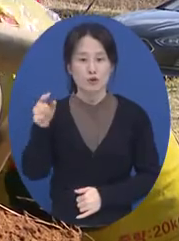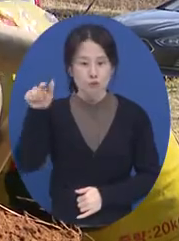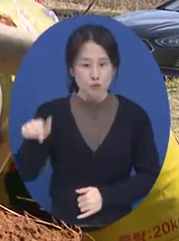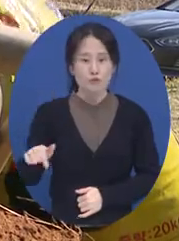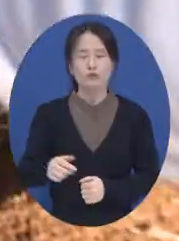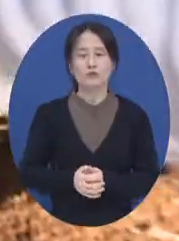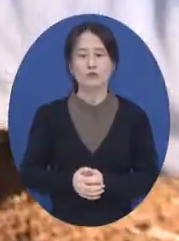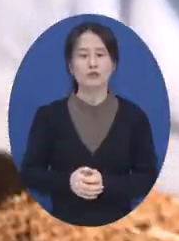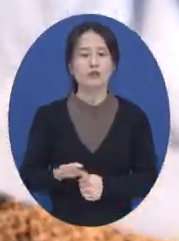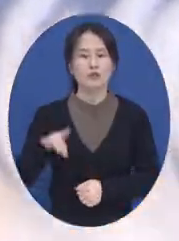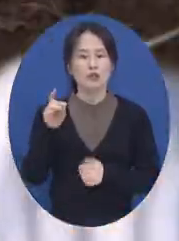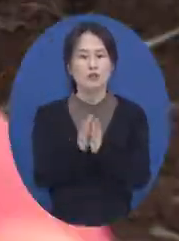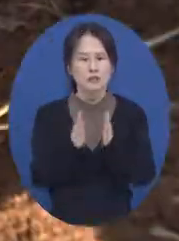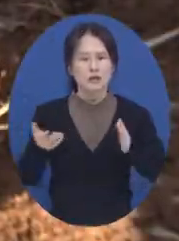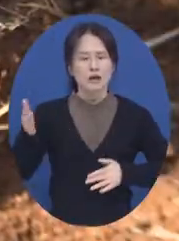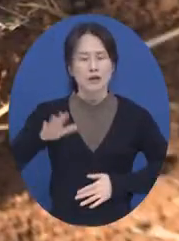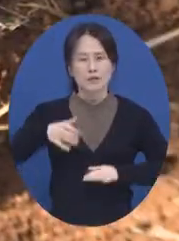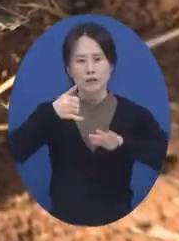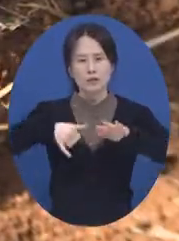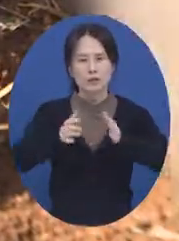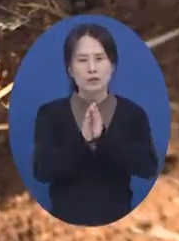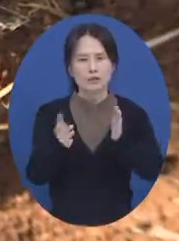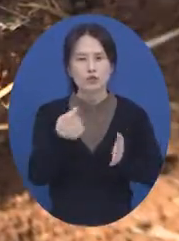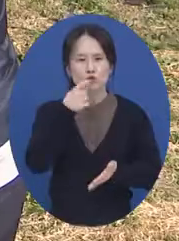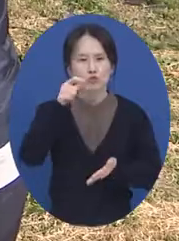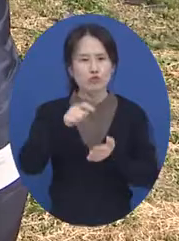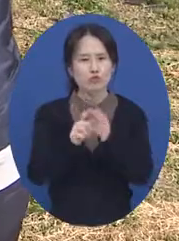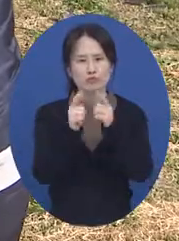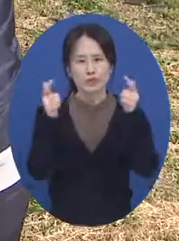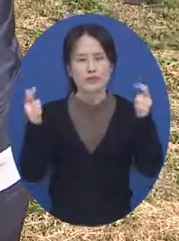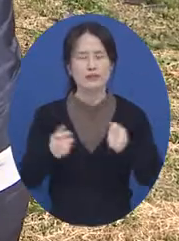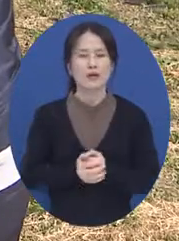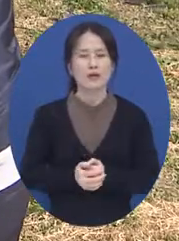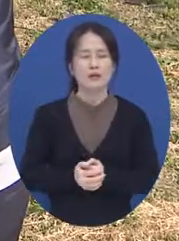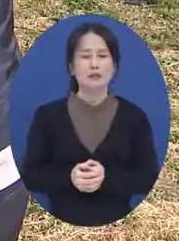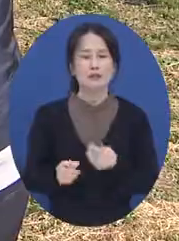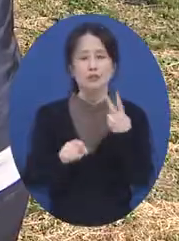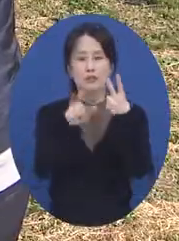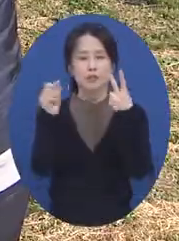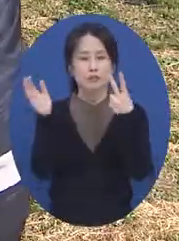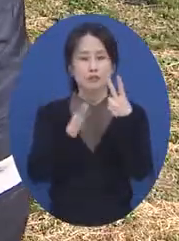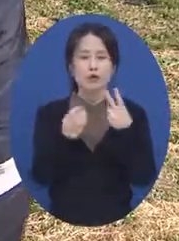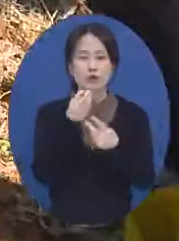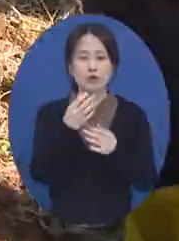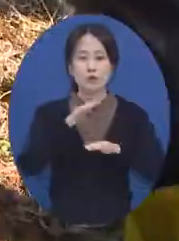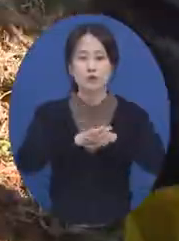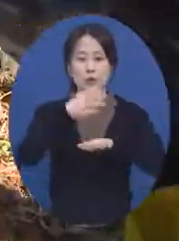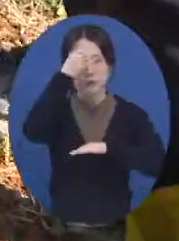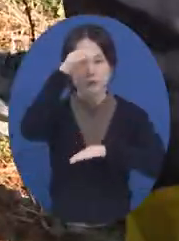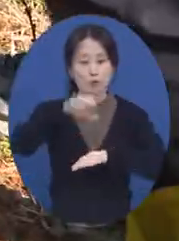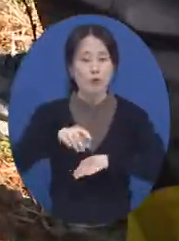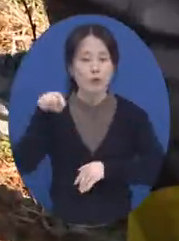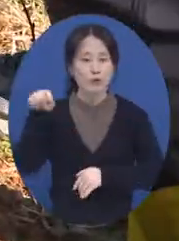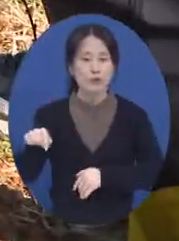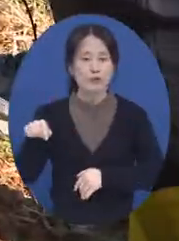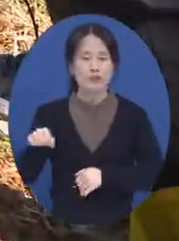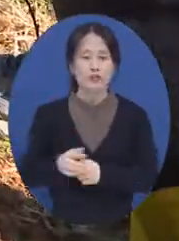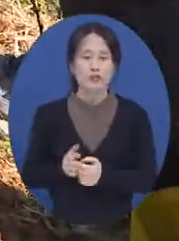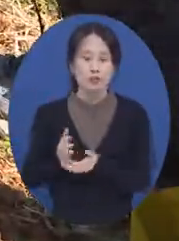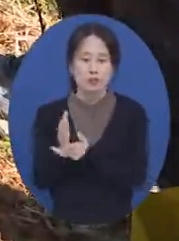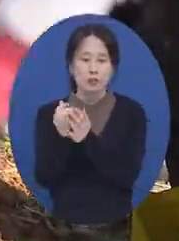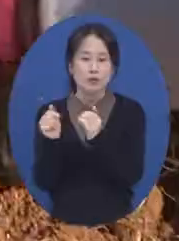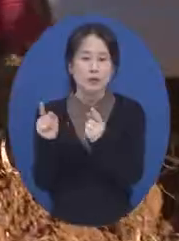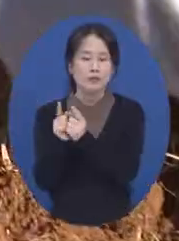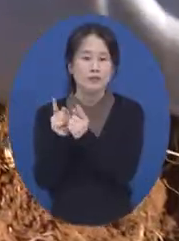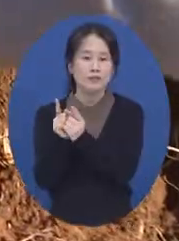했지만 첫 귀농 창업이 쉽지만은 않았습니다. 그러다 지난달부터 경기도 농업기술원으로부터 전문가를